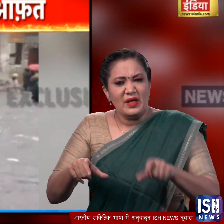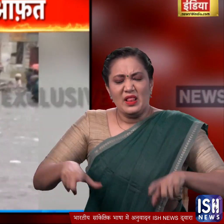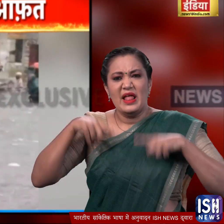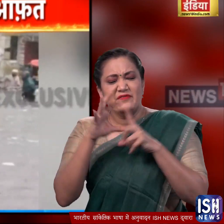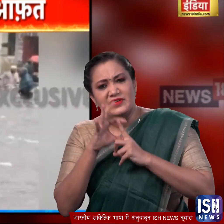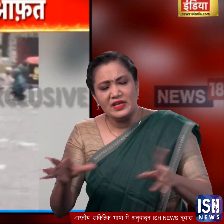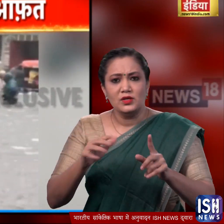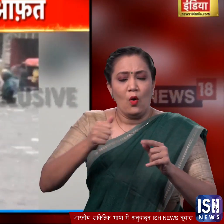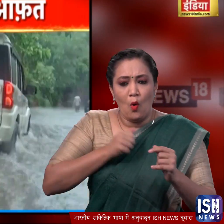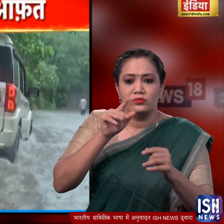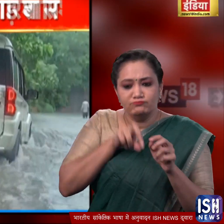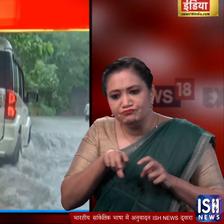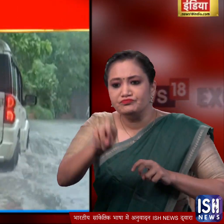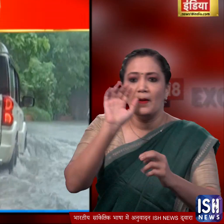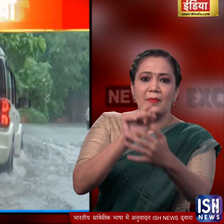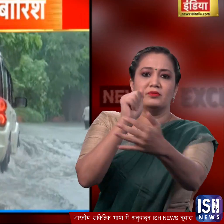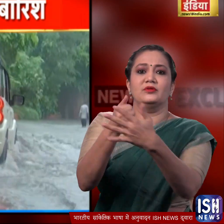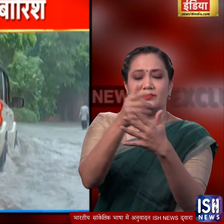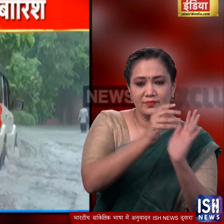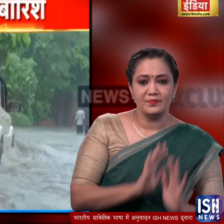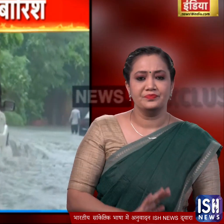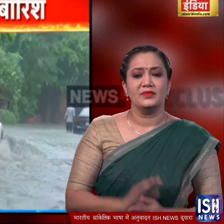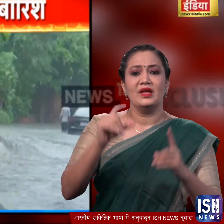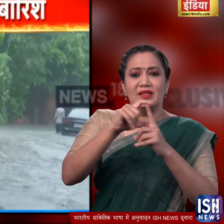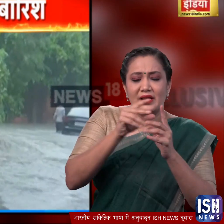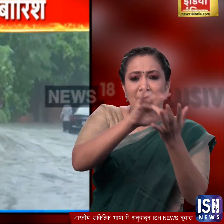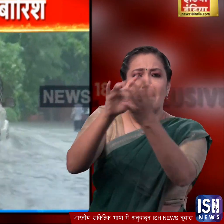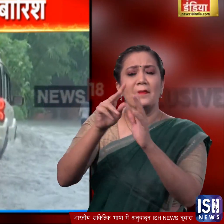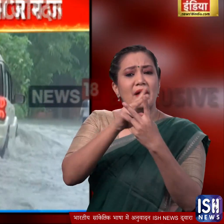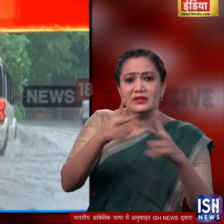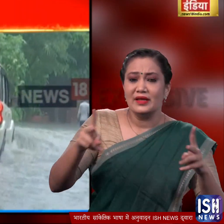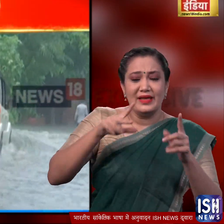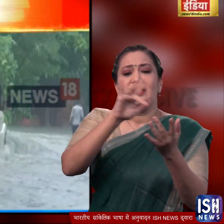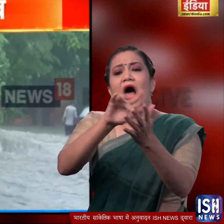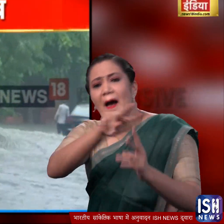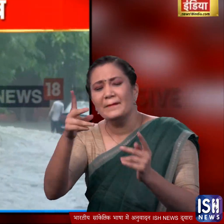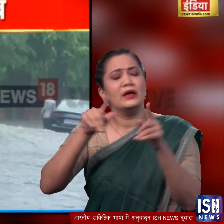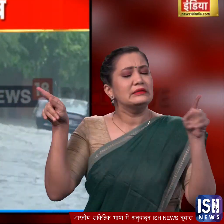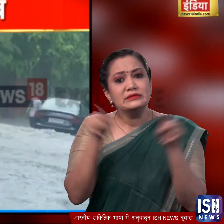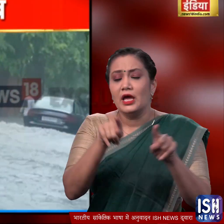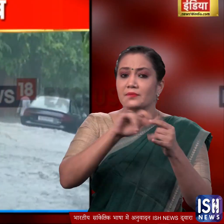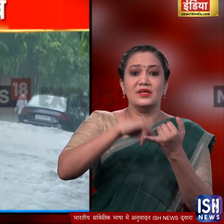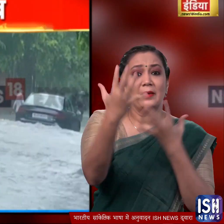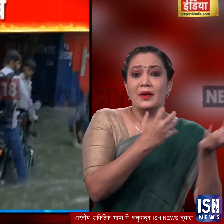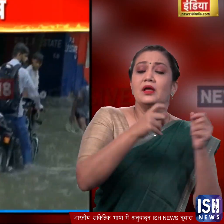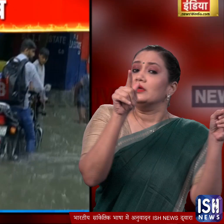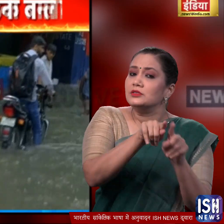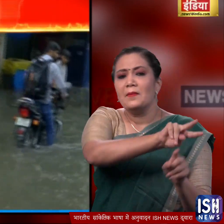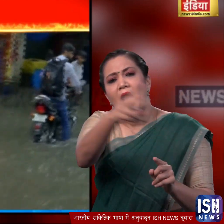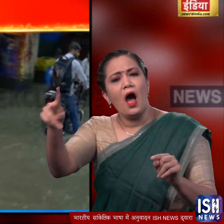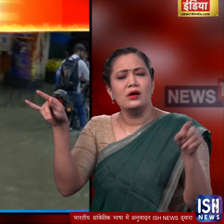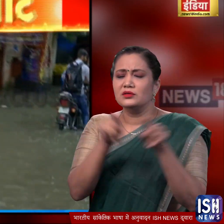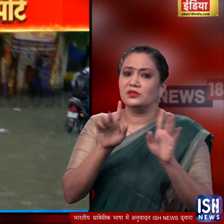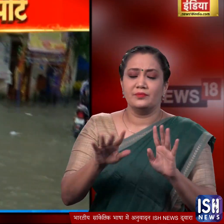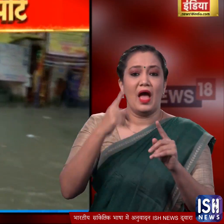डालकर अपनी मंजिलों की ओर जाते दिखे। राजधानी के इलाके बदल गए, लेकिन हालात कमोबेश सदर बाजार जैसे ही हर जगह नजर आए। जिस